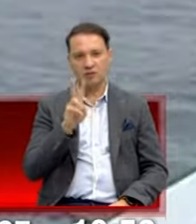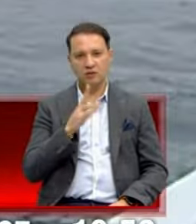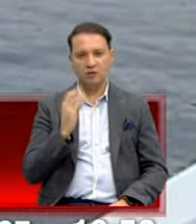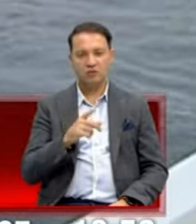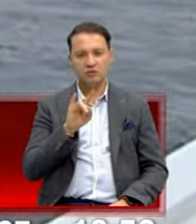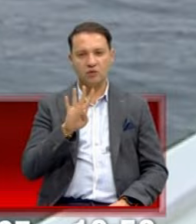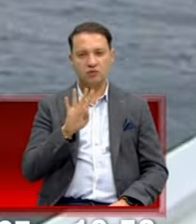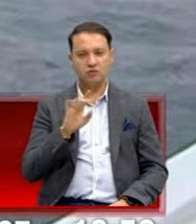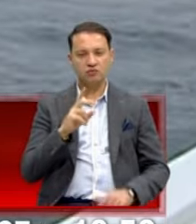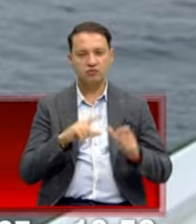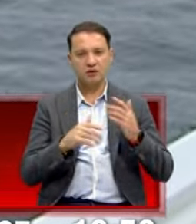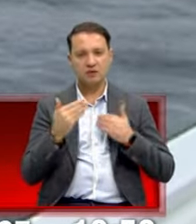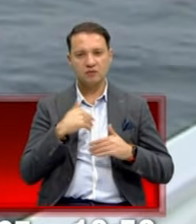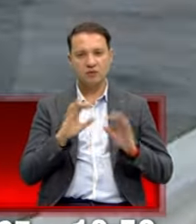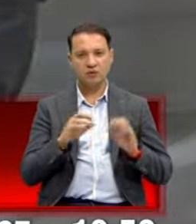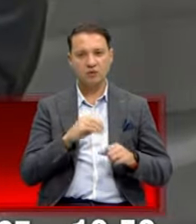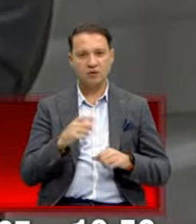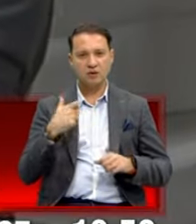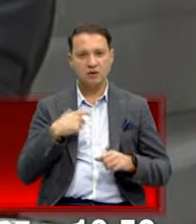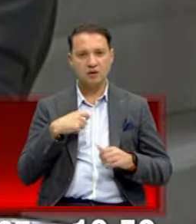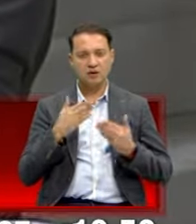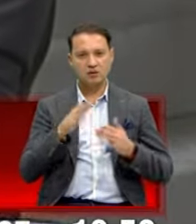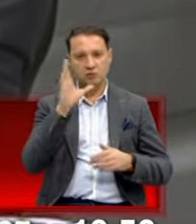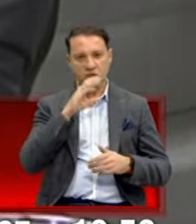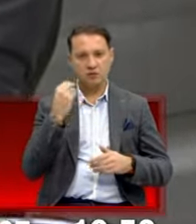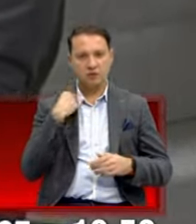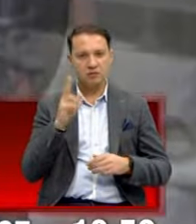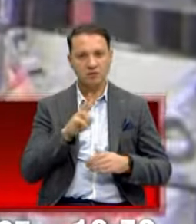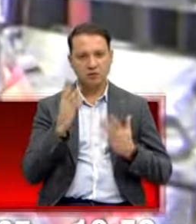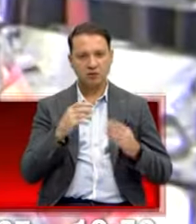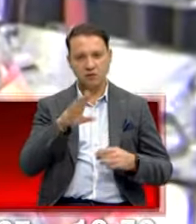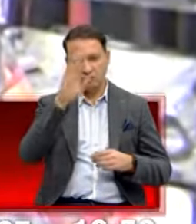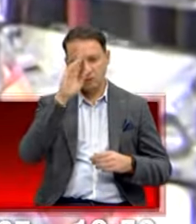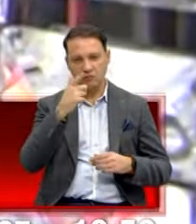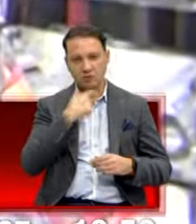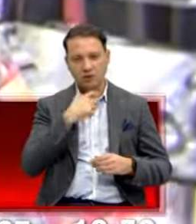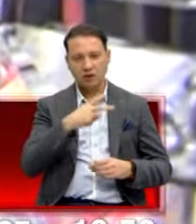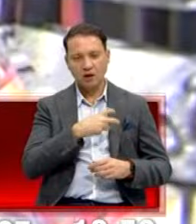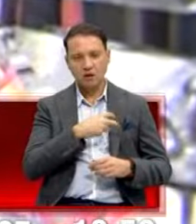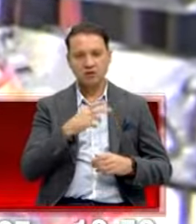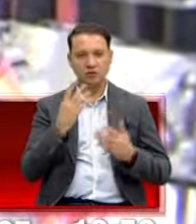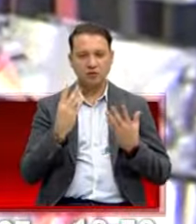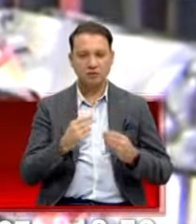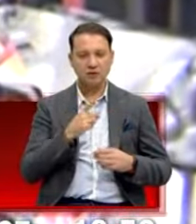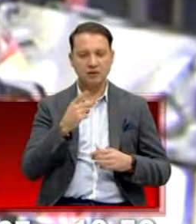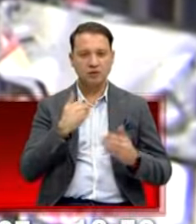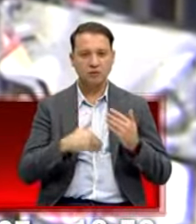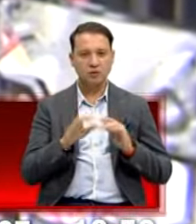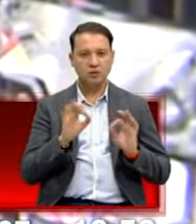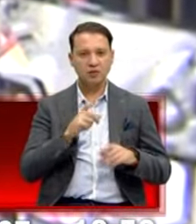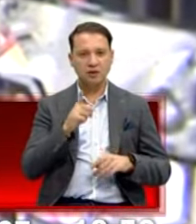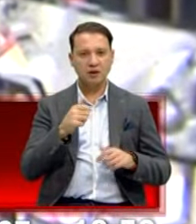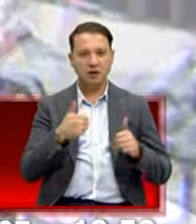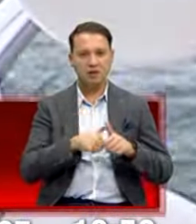oldu. 14 Şubat Sevgililer Günü'nde özel tekne turları yeni moda oldu. İstanbul Boğazı'nda aşk tazelemek ya da Sevgililer